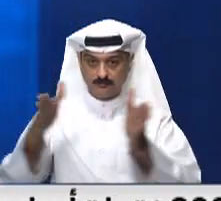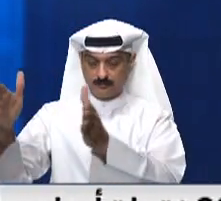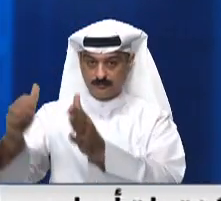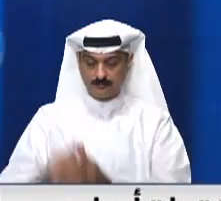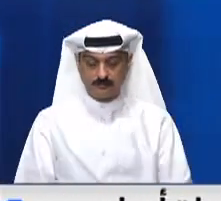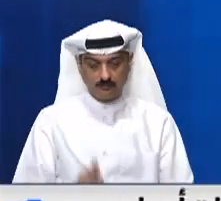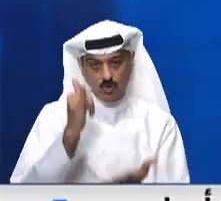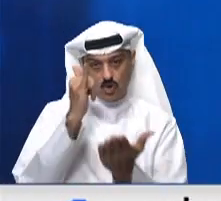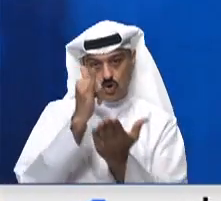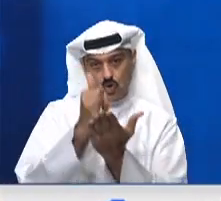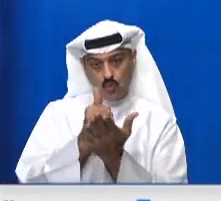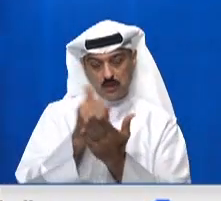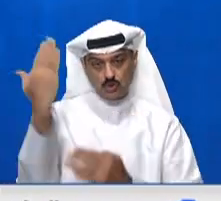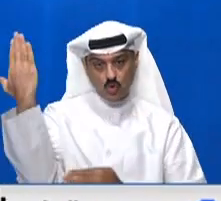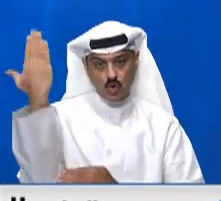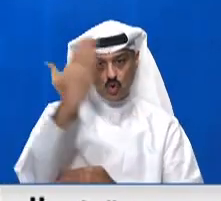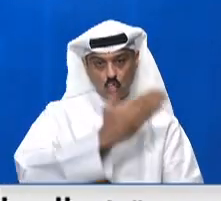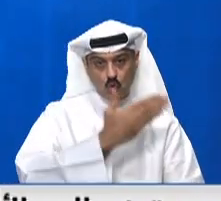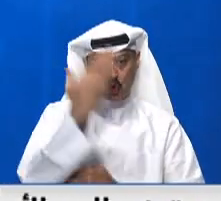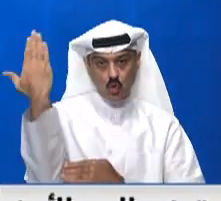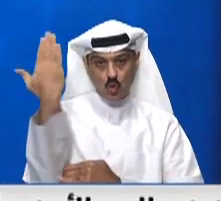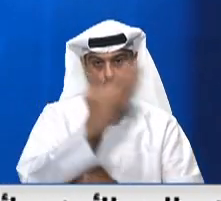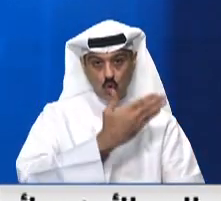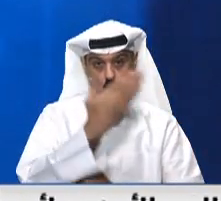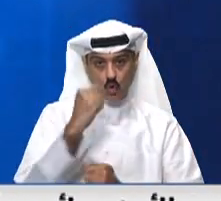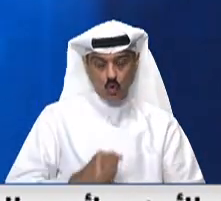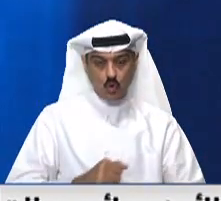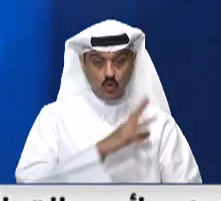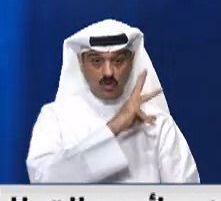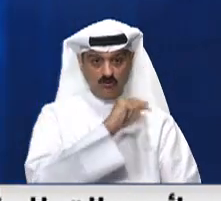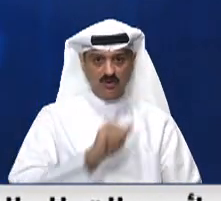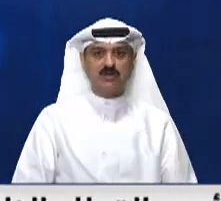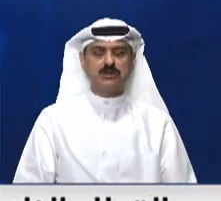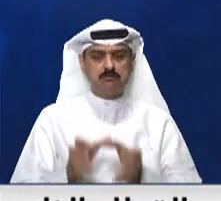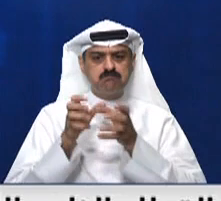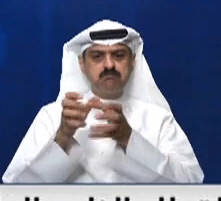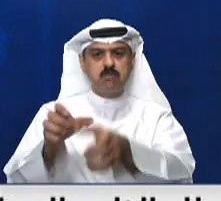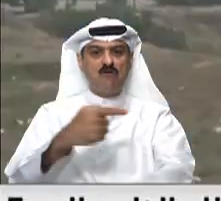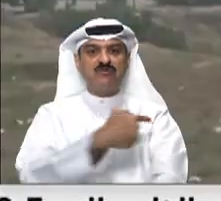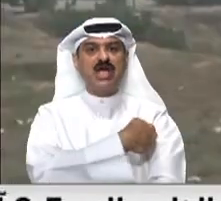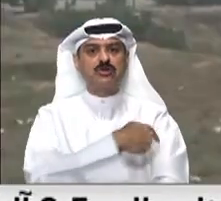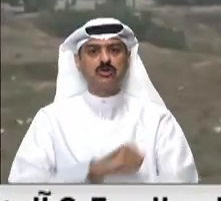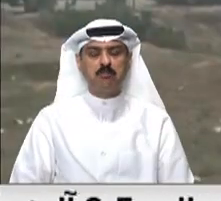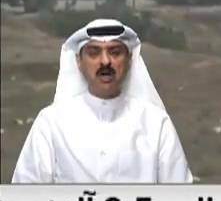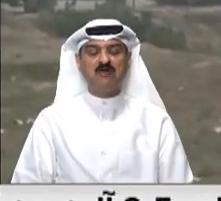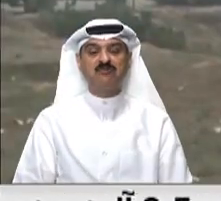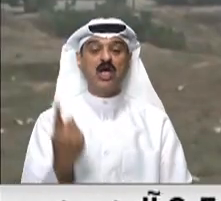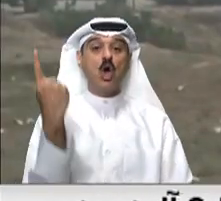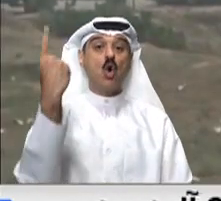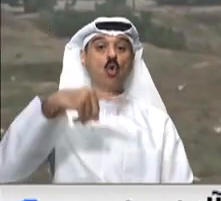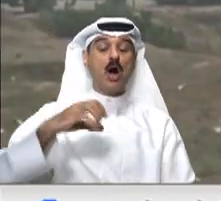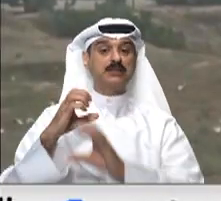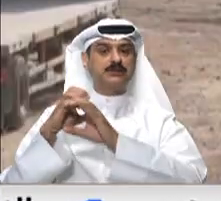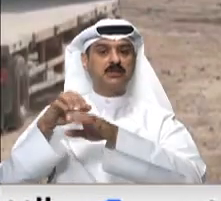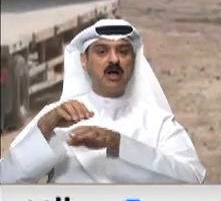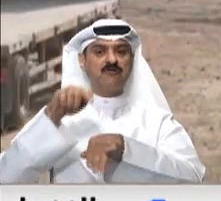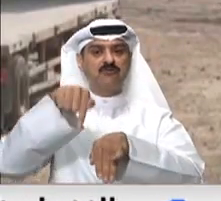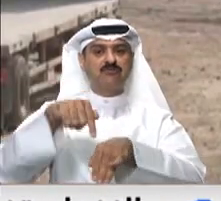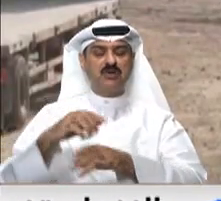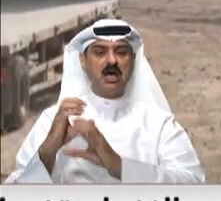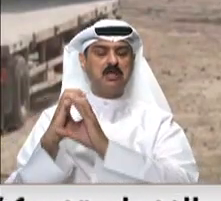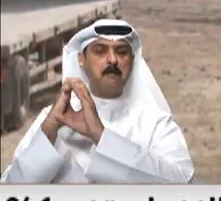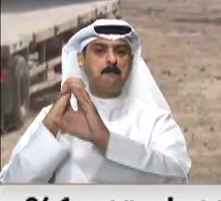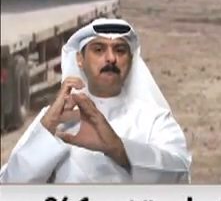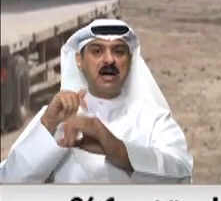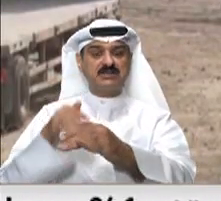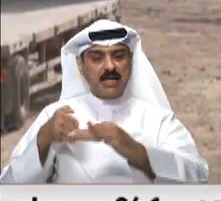قال مسؤول على الحدود الفلسطينية إن فريقا طبيا وعشر شاحنات تحمل الماء والغذاء والدواء دخلوا قطاع